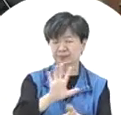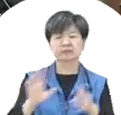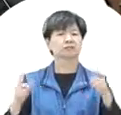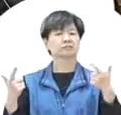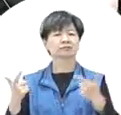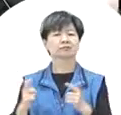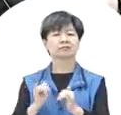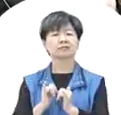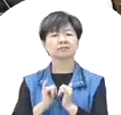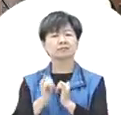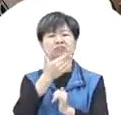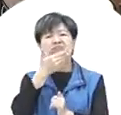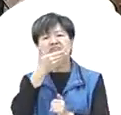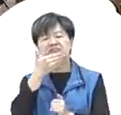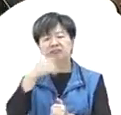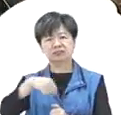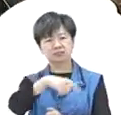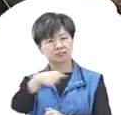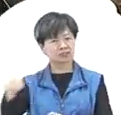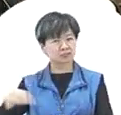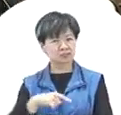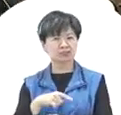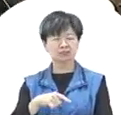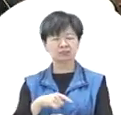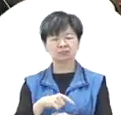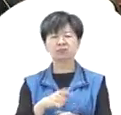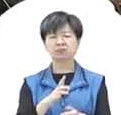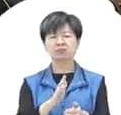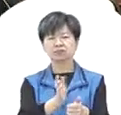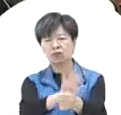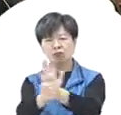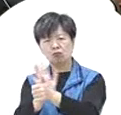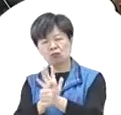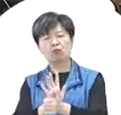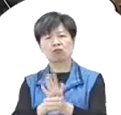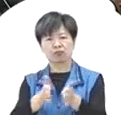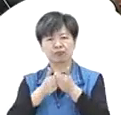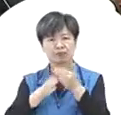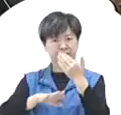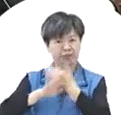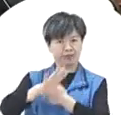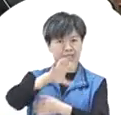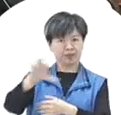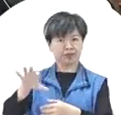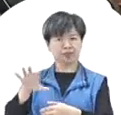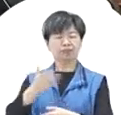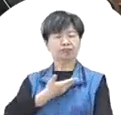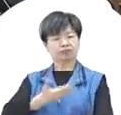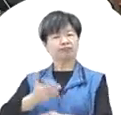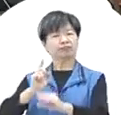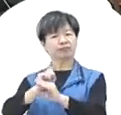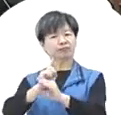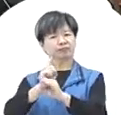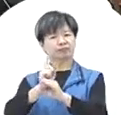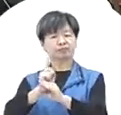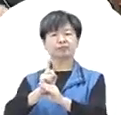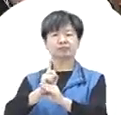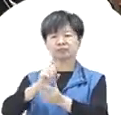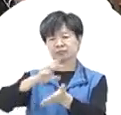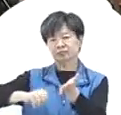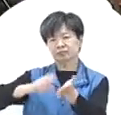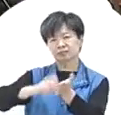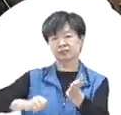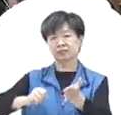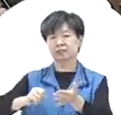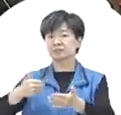福利里面我们会尽量满足。当然我也知道别的地方有开放计程车，那我们这边一直还没开放，我们